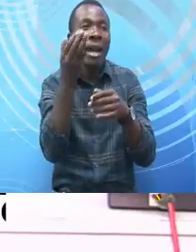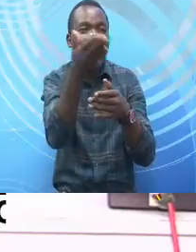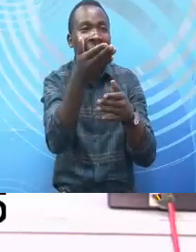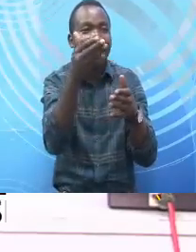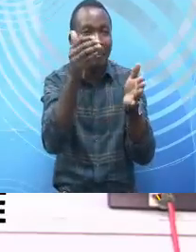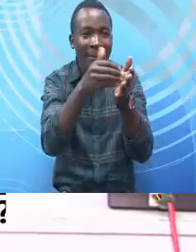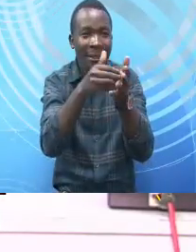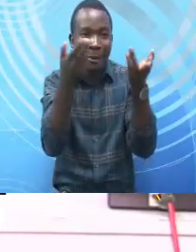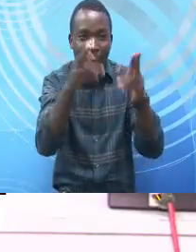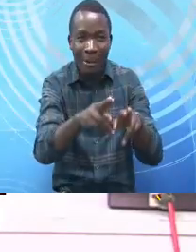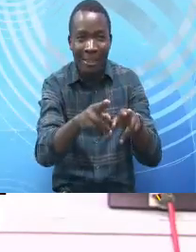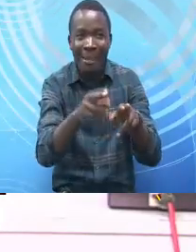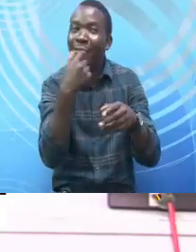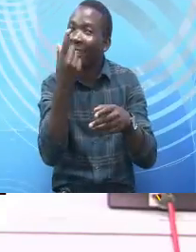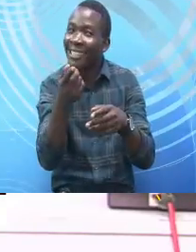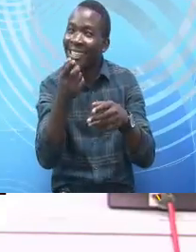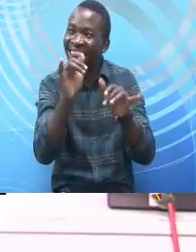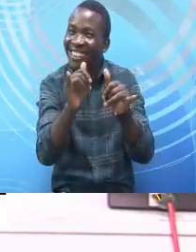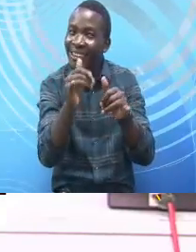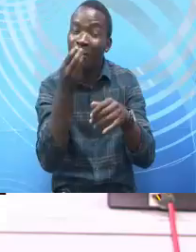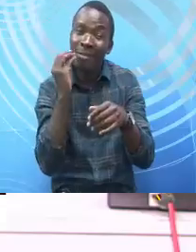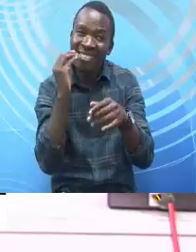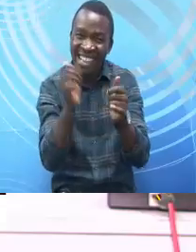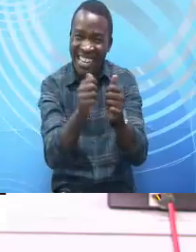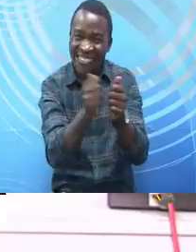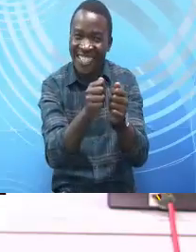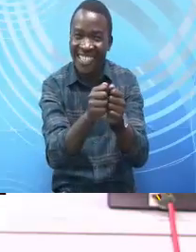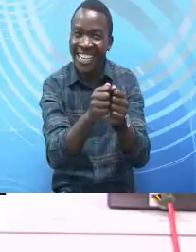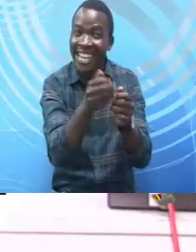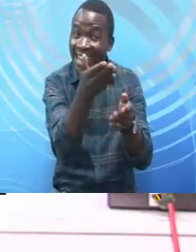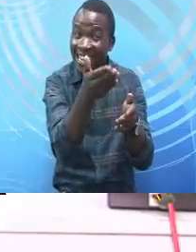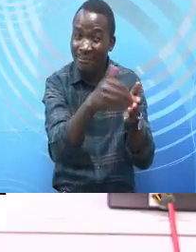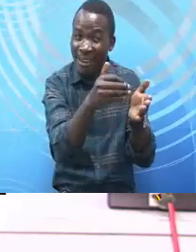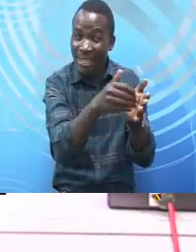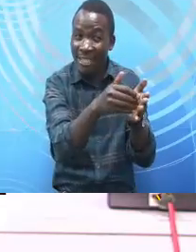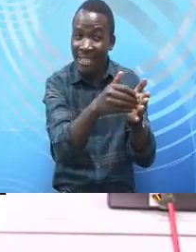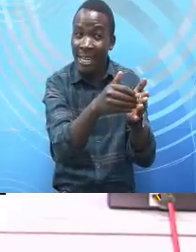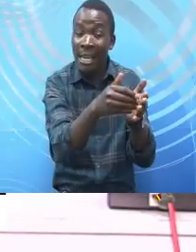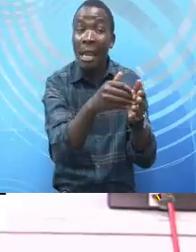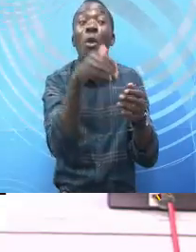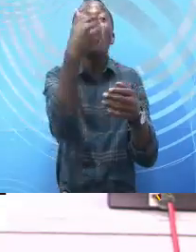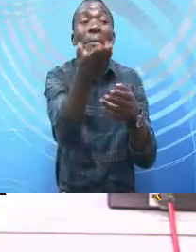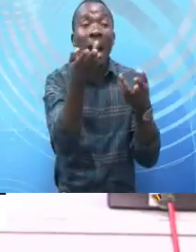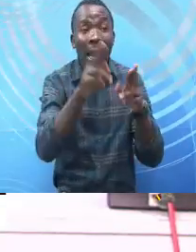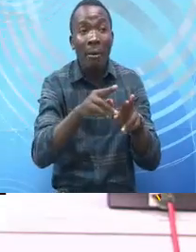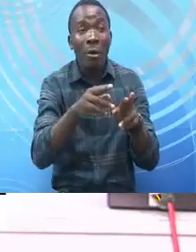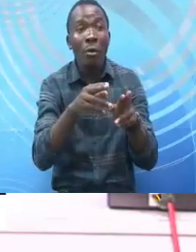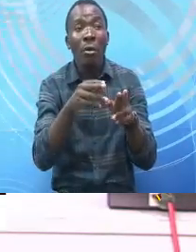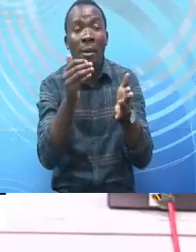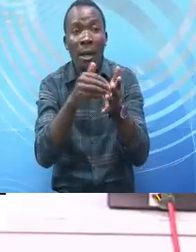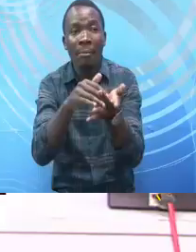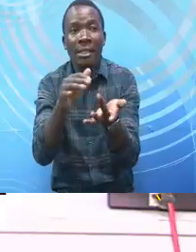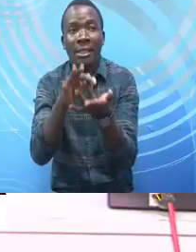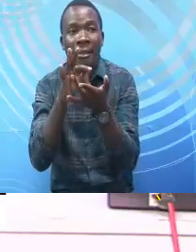abantu bavuga bati muri guma mu rugo twahuriyemo n'ibibazo ibi n'ibi, hakaba abantu none bagira ibibazo byihariye. Mbese abantu bafite ubumuga